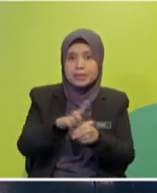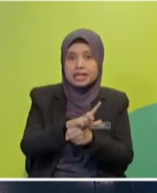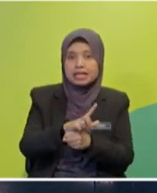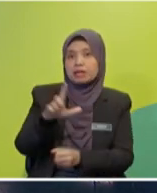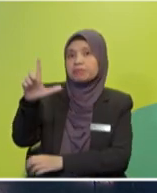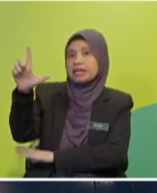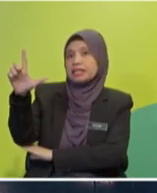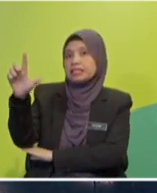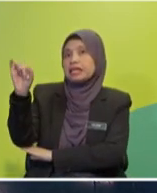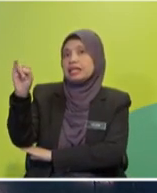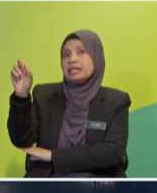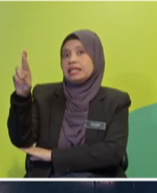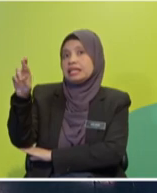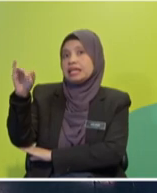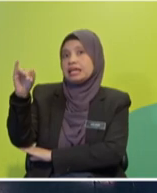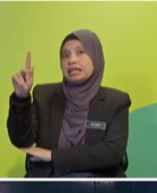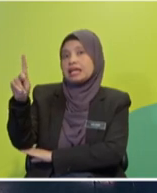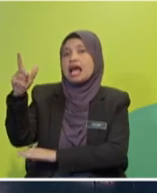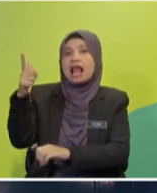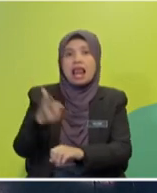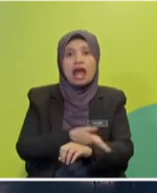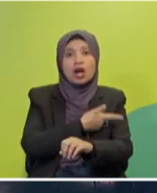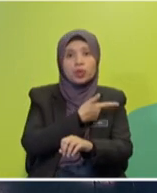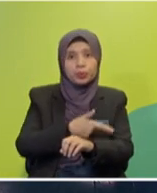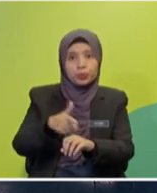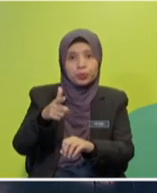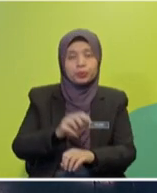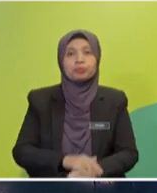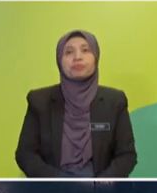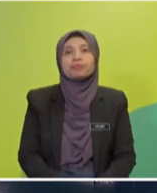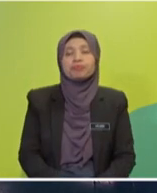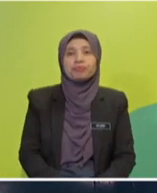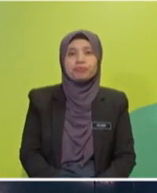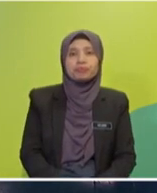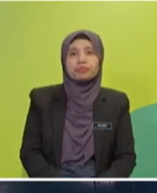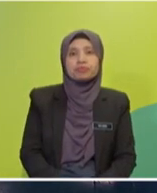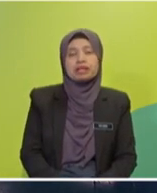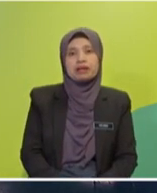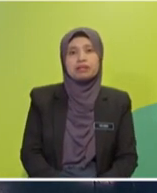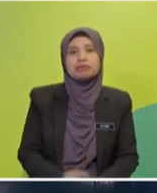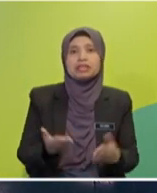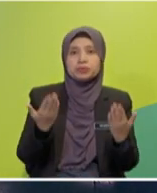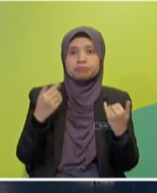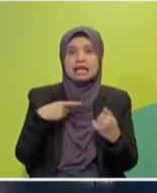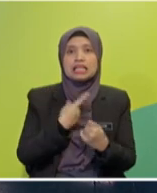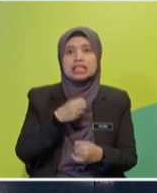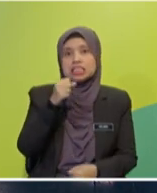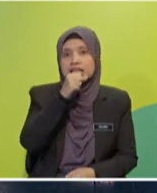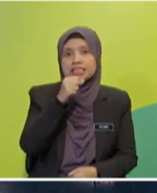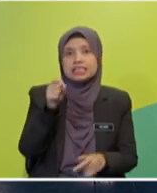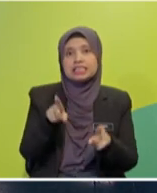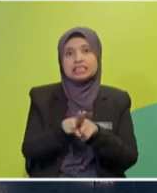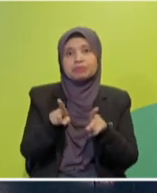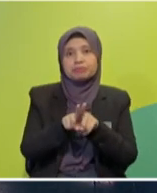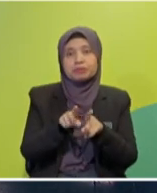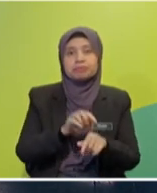lagu. Jom kita nyanyi boleh tak? Boleh cikgu, saya pun tak sabar. Kawan-kawan saya di rumah mesti nak nyanyi juga kan ni? Saya betulkan